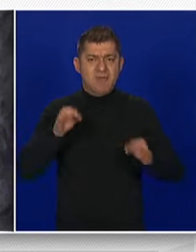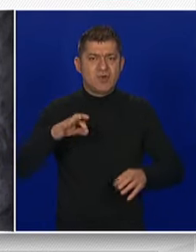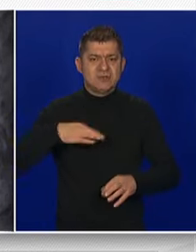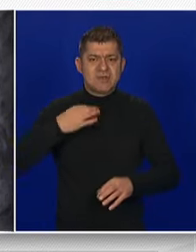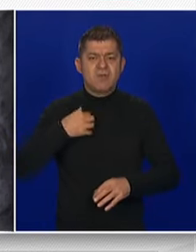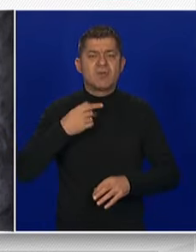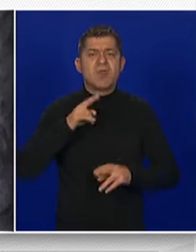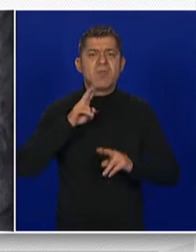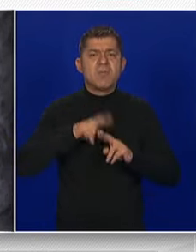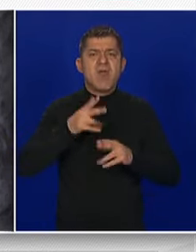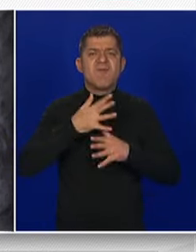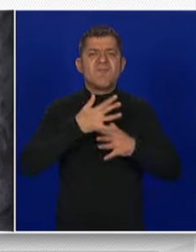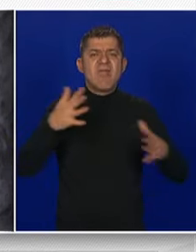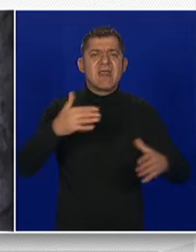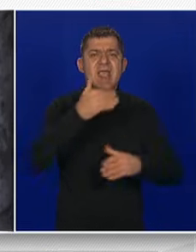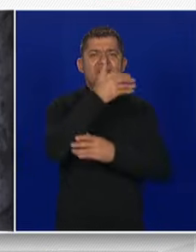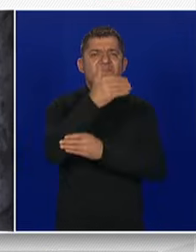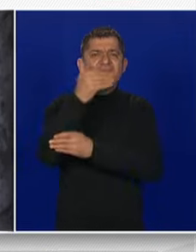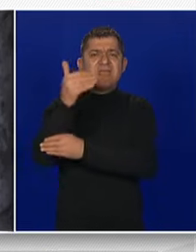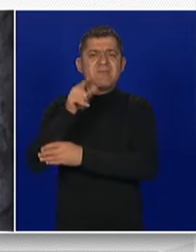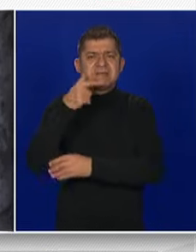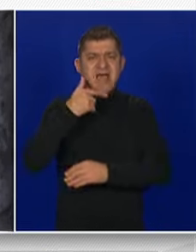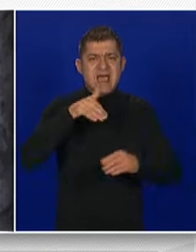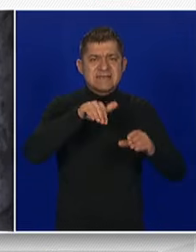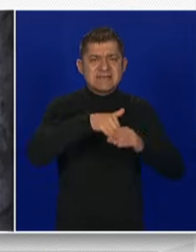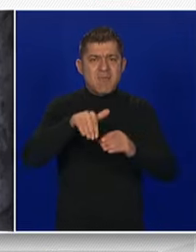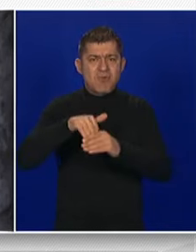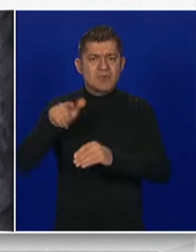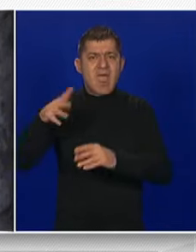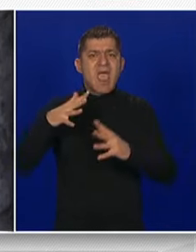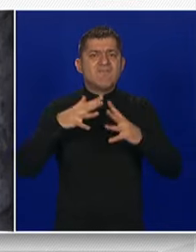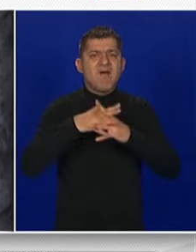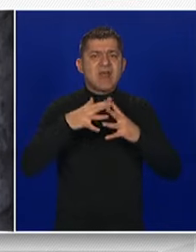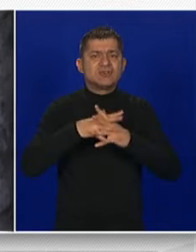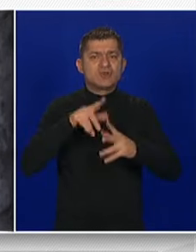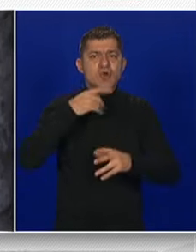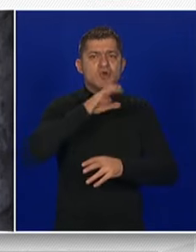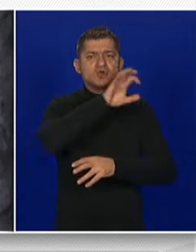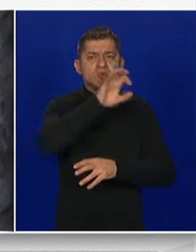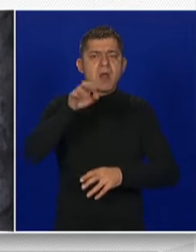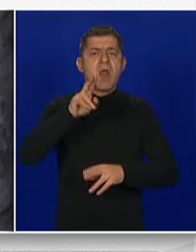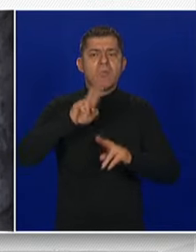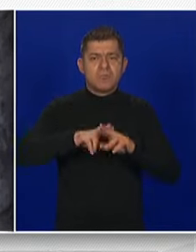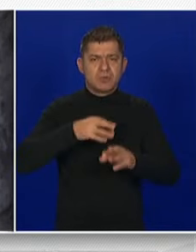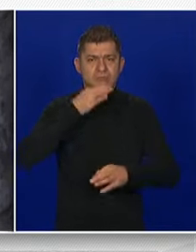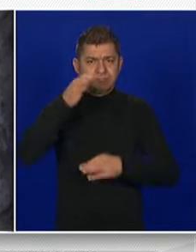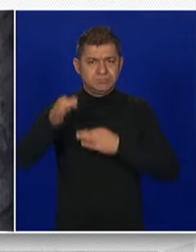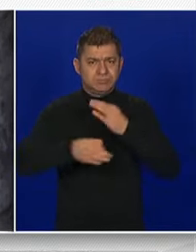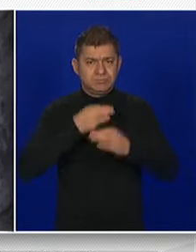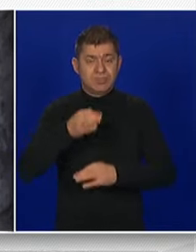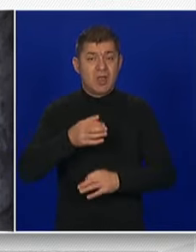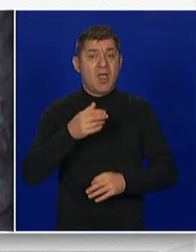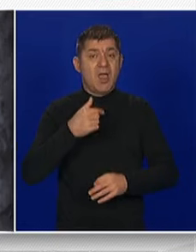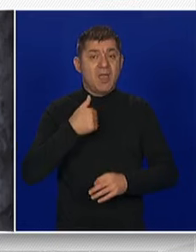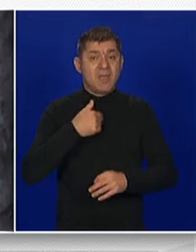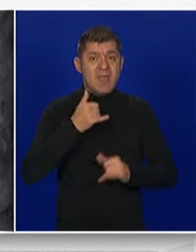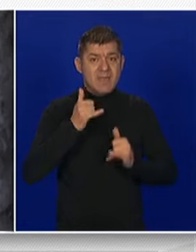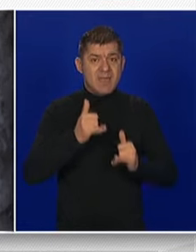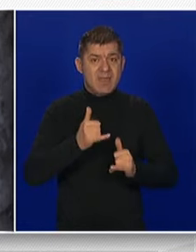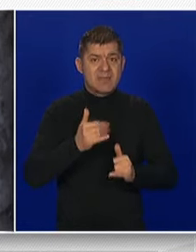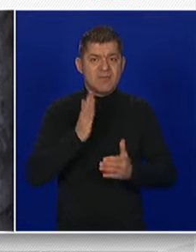testirati velike firme sa puno zaposlenih na području Varaždinske županije i mogu vam najaviti da danas već se razgovara